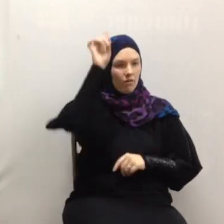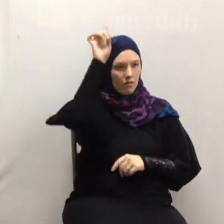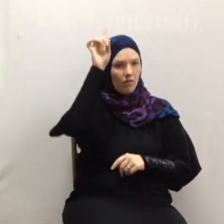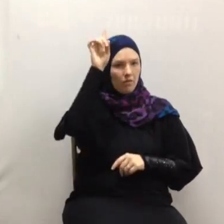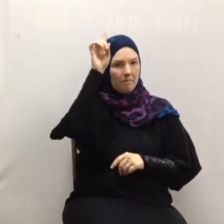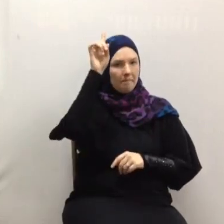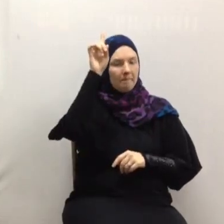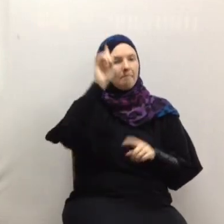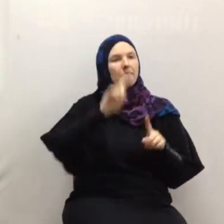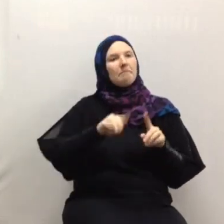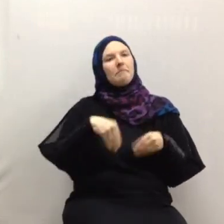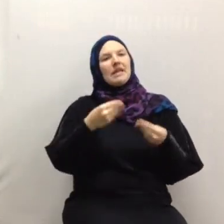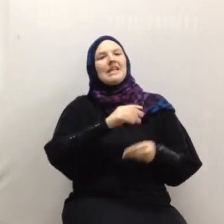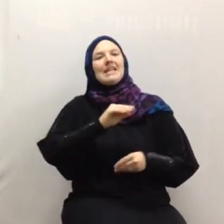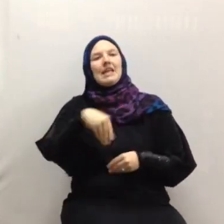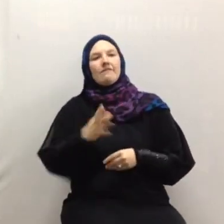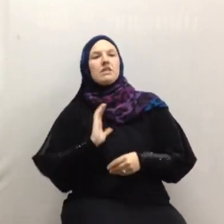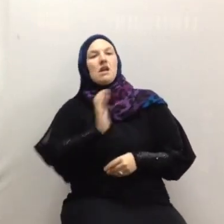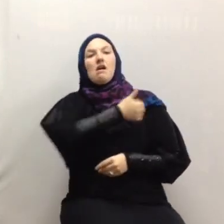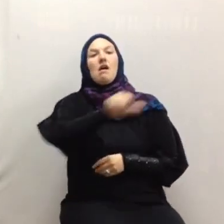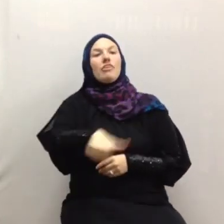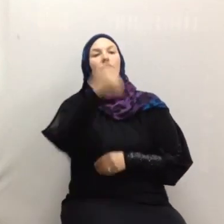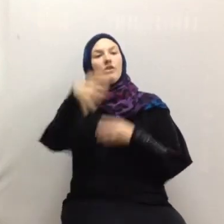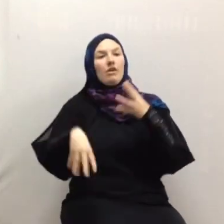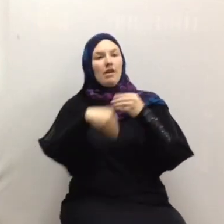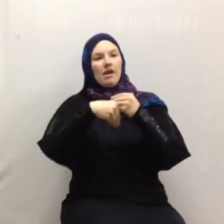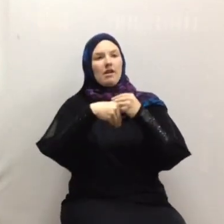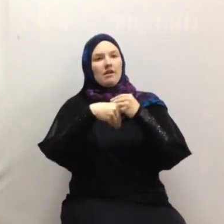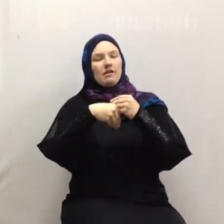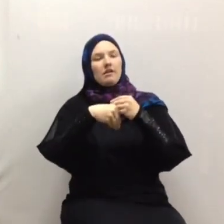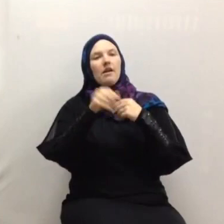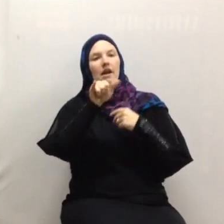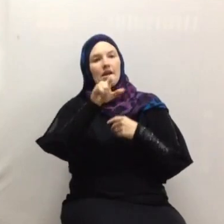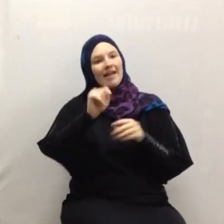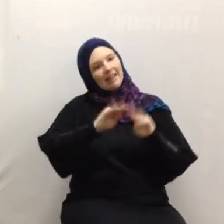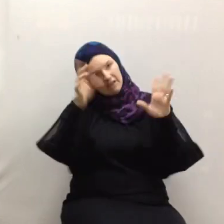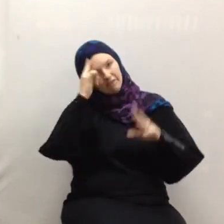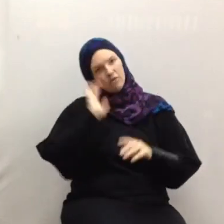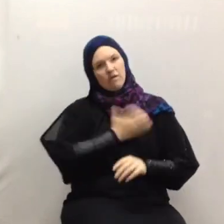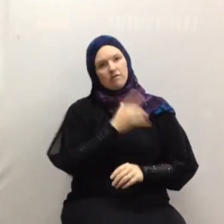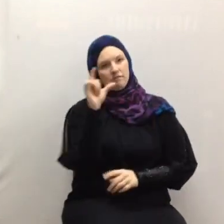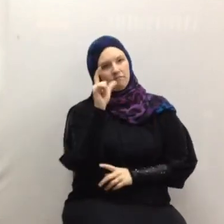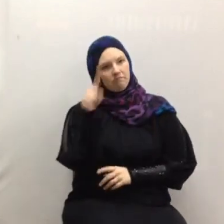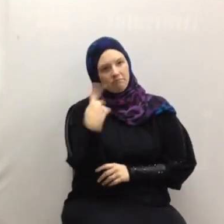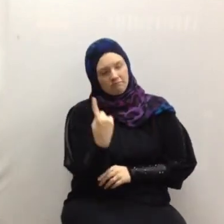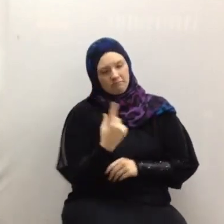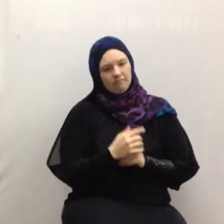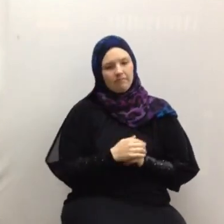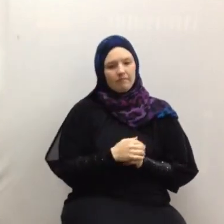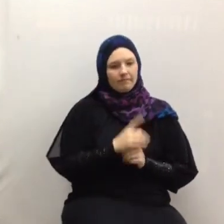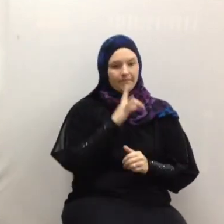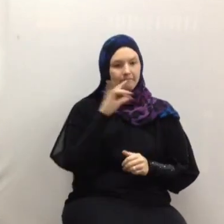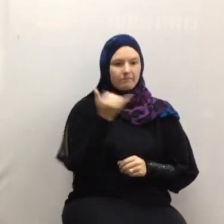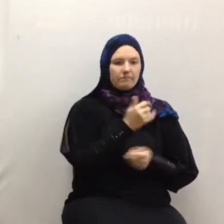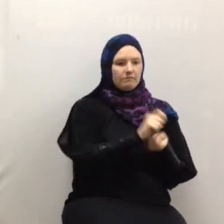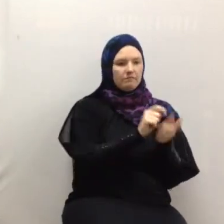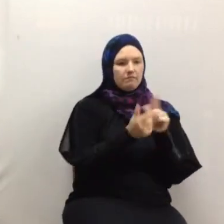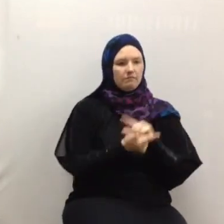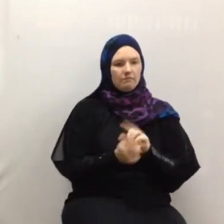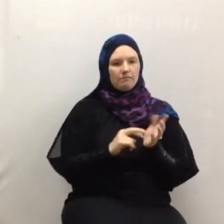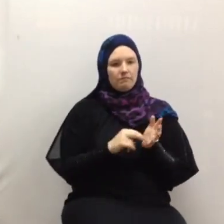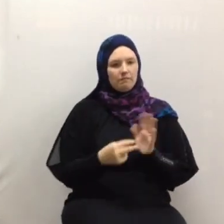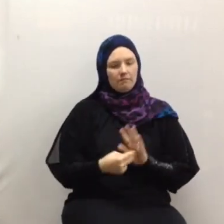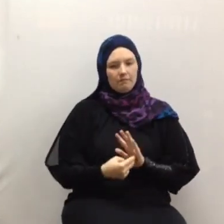another ayah clearly for us, saying, وَلَوْ رَدُّوهُ إِلَى الرَّسُولِ